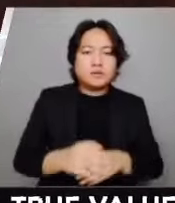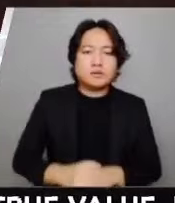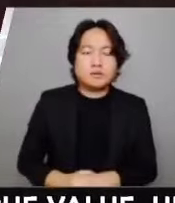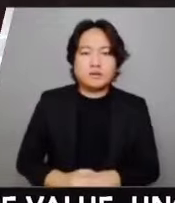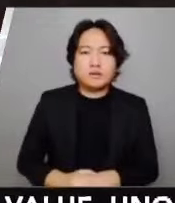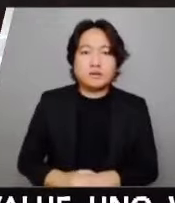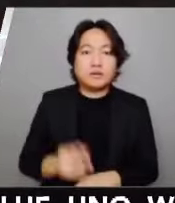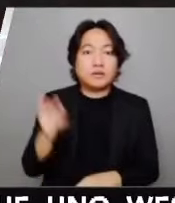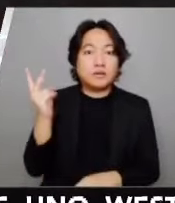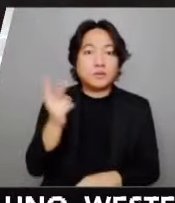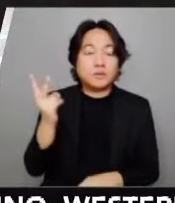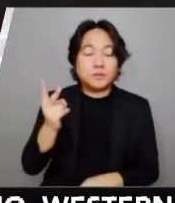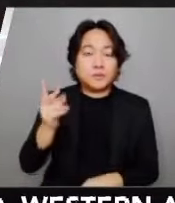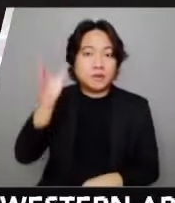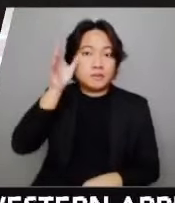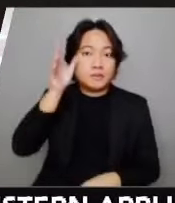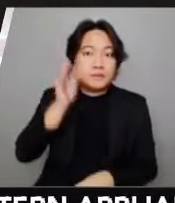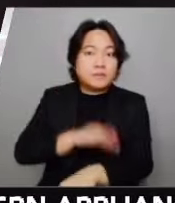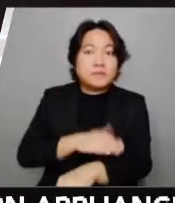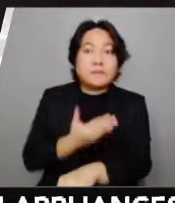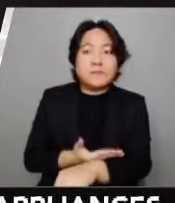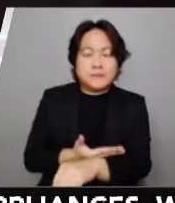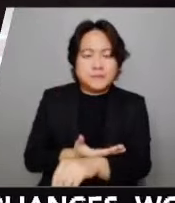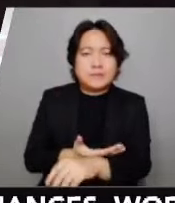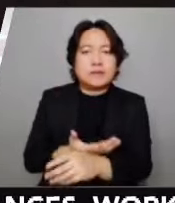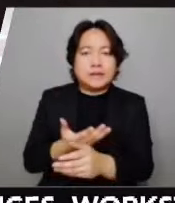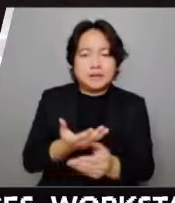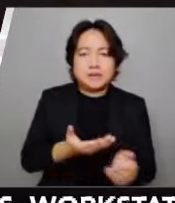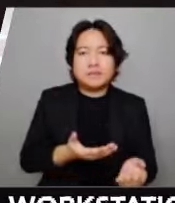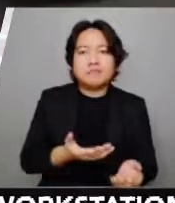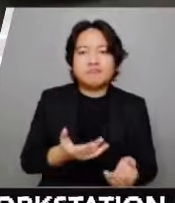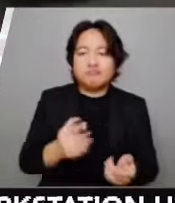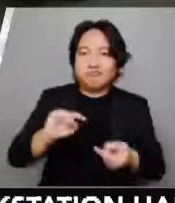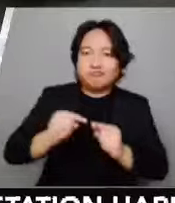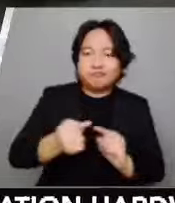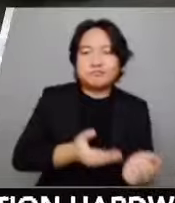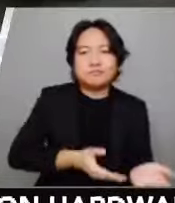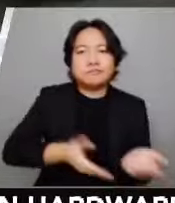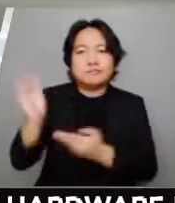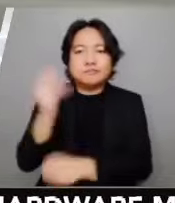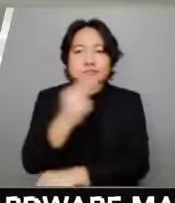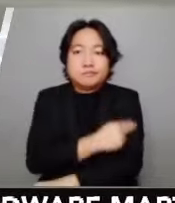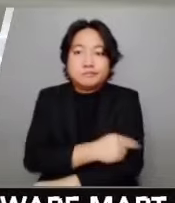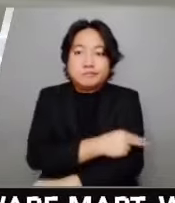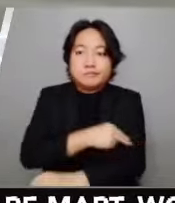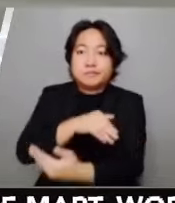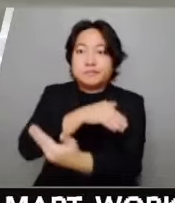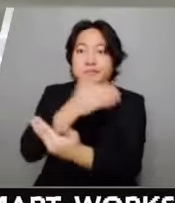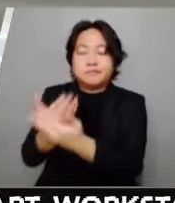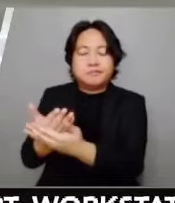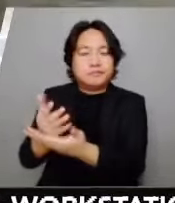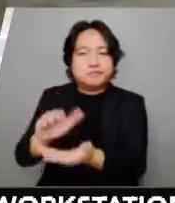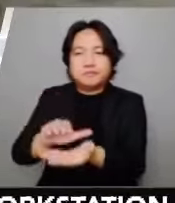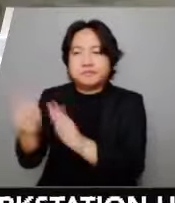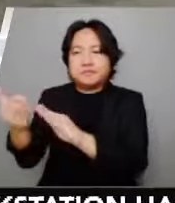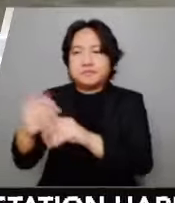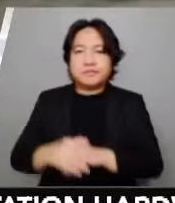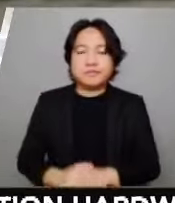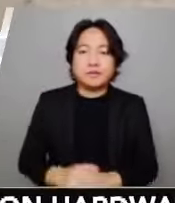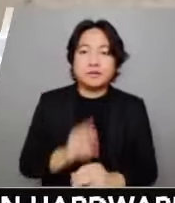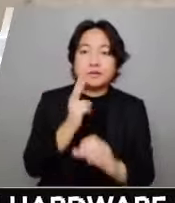motorsiklo. Naitakbo pa sila sa ospital pero idiniklarang dead on arrival. Nagtamo naman ng galos sa katawan ng nagmamaneho ng utility